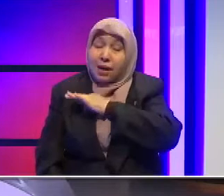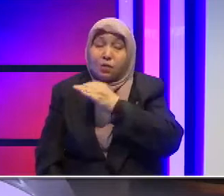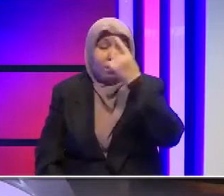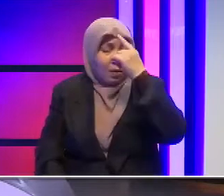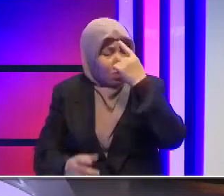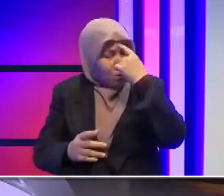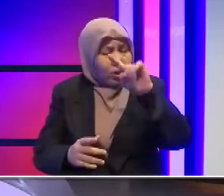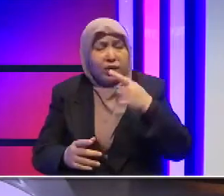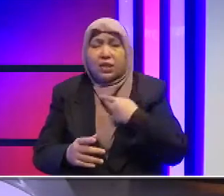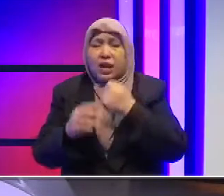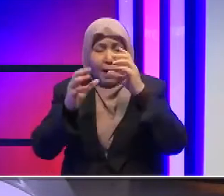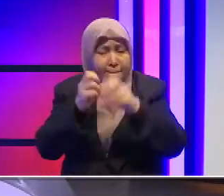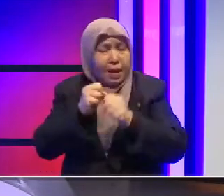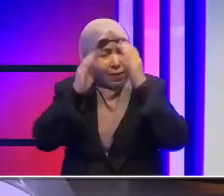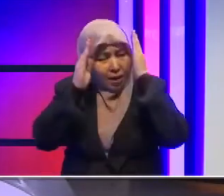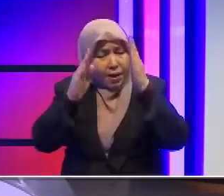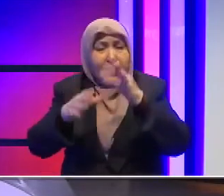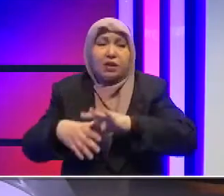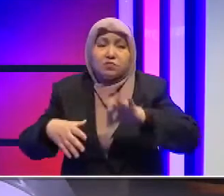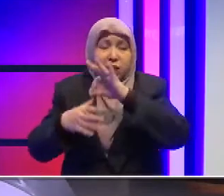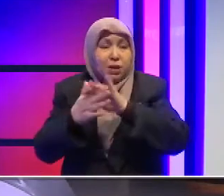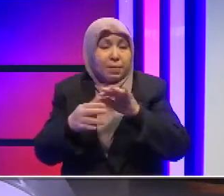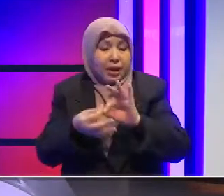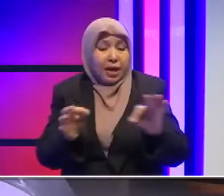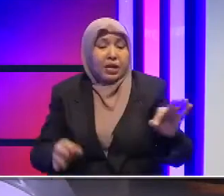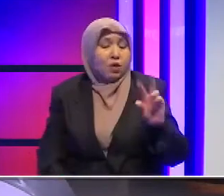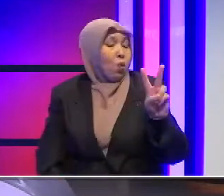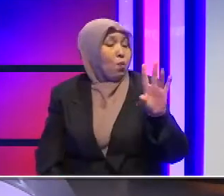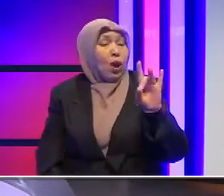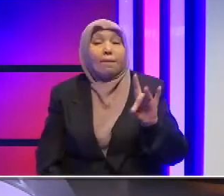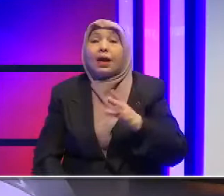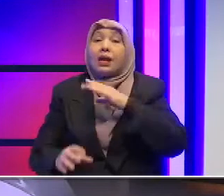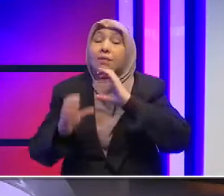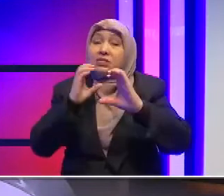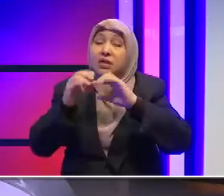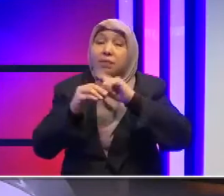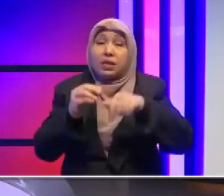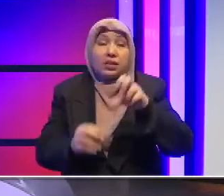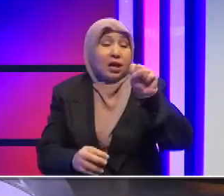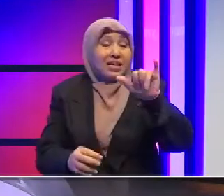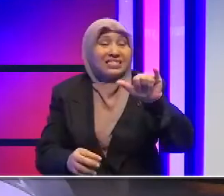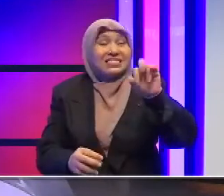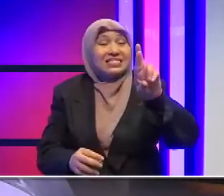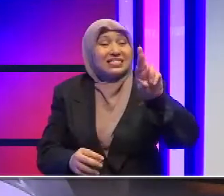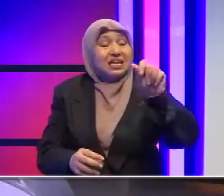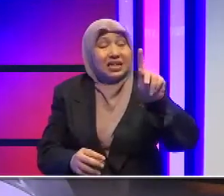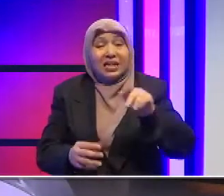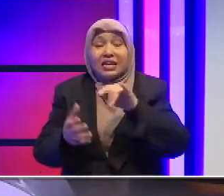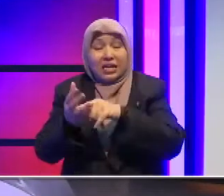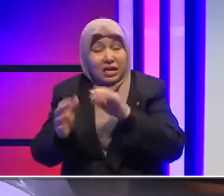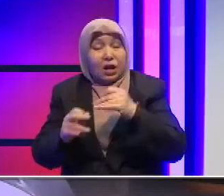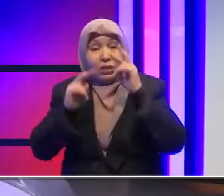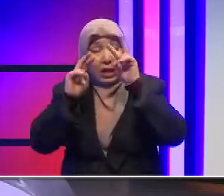dapat menghayati semangat itu pada ayat 28. Dan bercakap tentang syirik ini ustaz, ya, sudah tentu kalau kita lihat pada